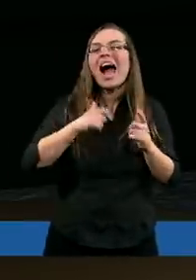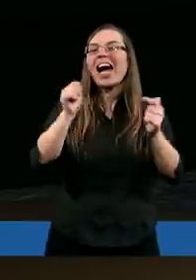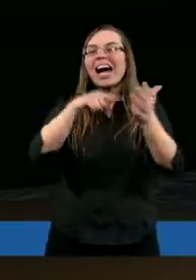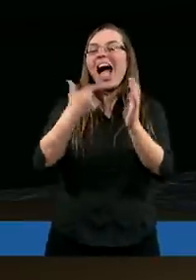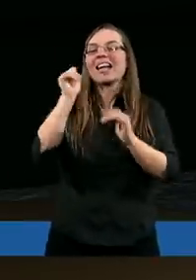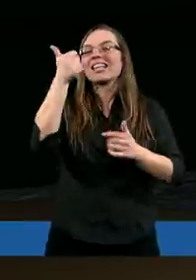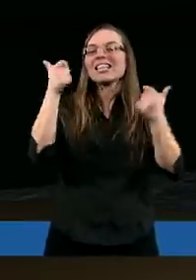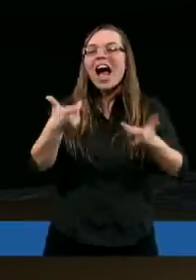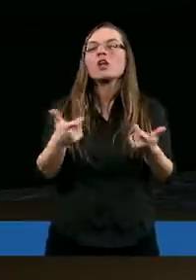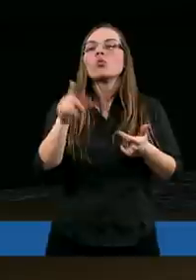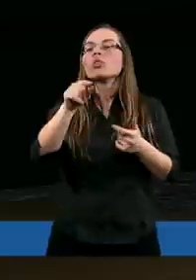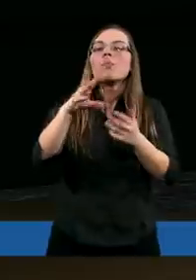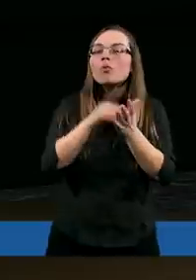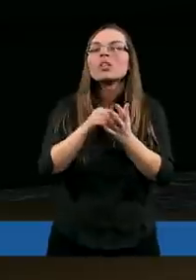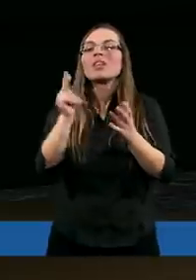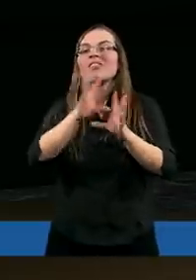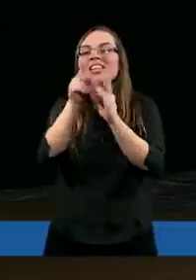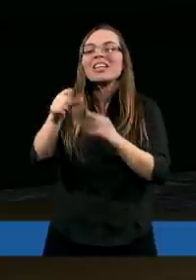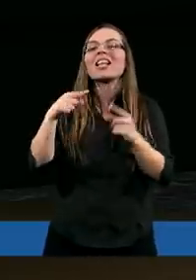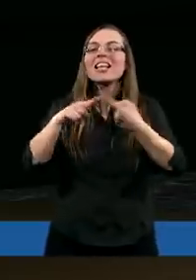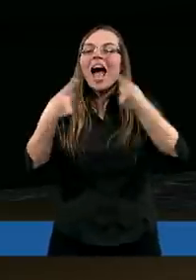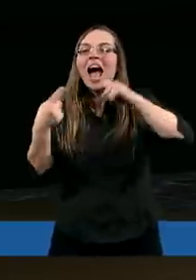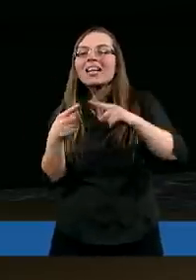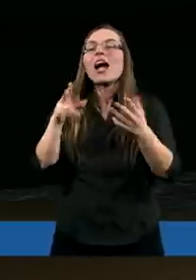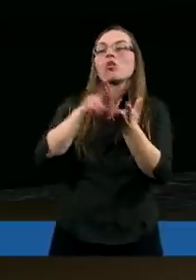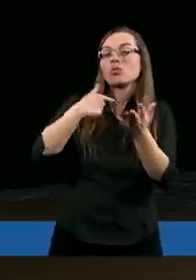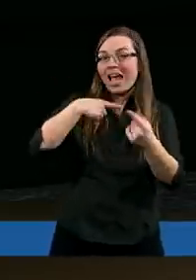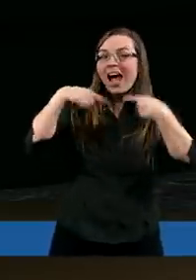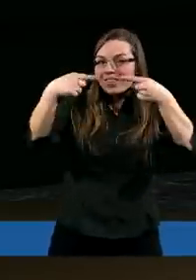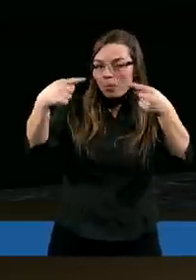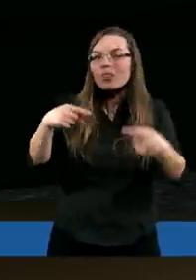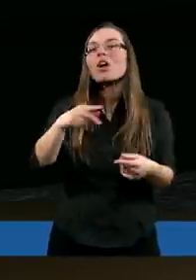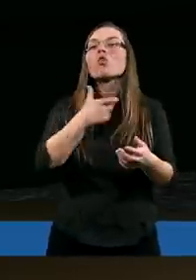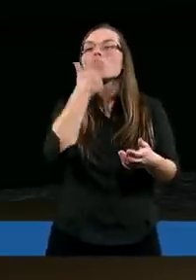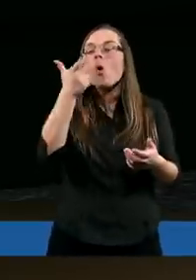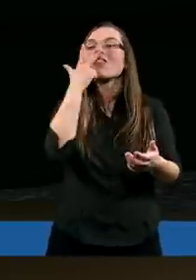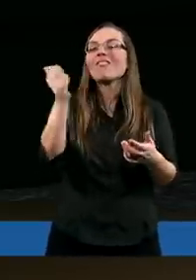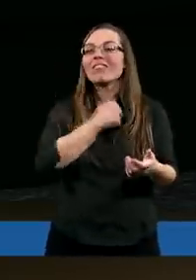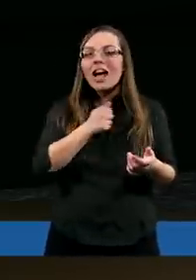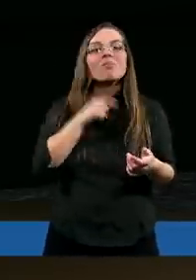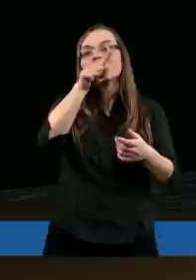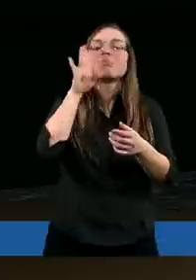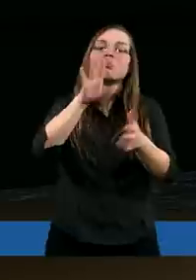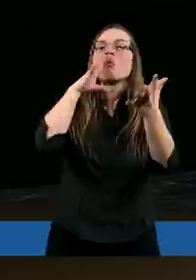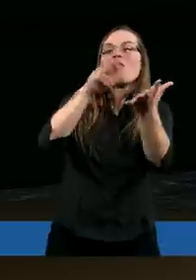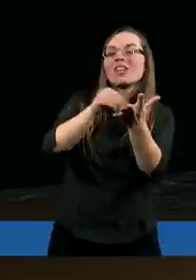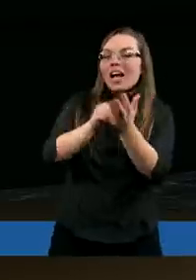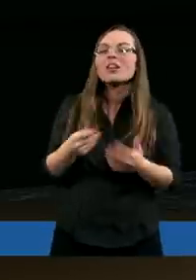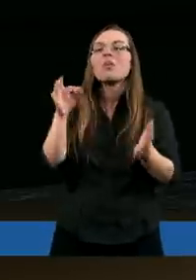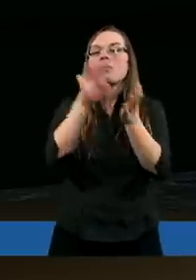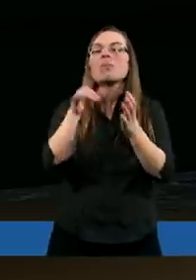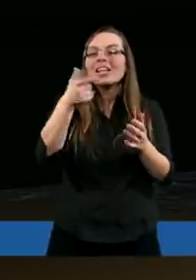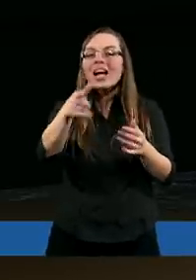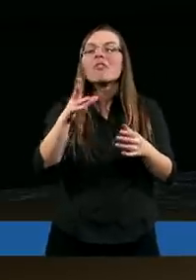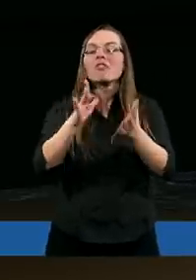ktoś powtarzał po mnie wszystkie zdania, które ja wypowiadałem głośno, wyraźnie. Za 2 godziny